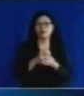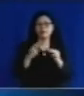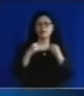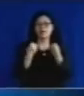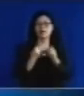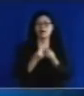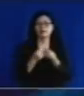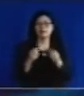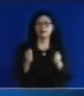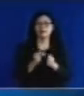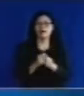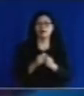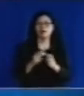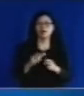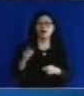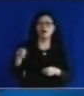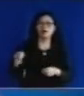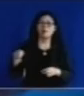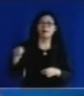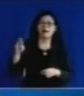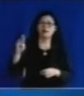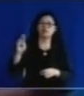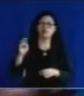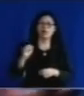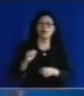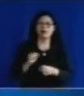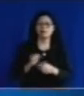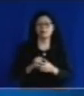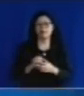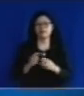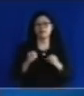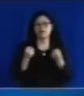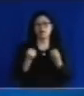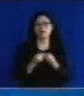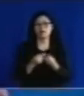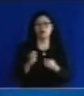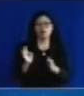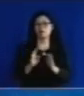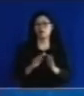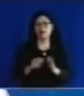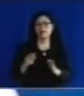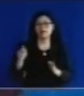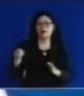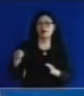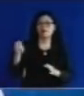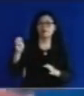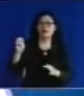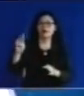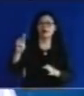dengan logo perusda yang bermasyarakat, bukan perusda mengambil keuntungan